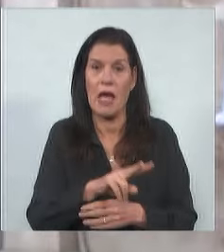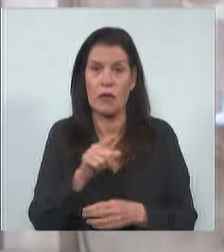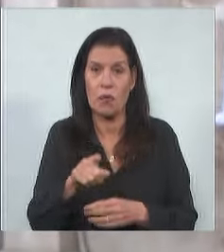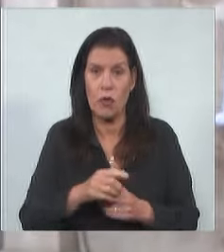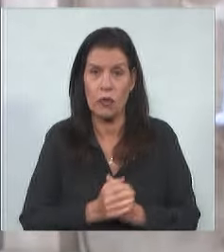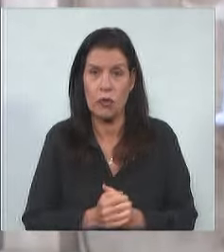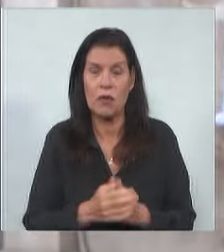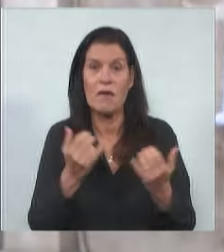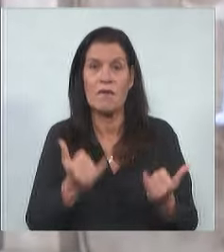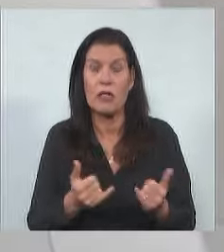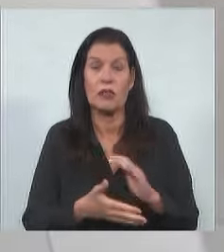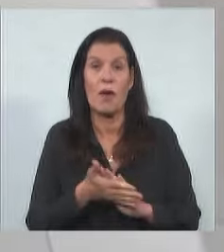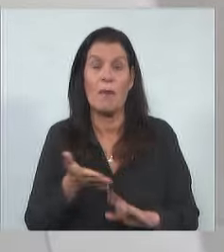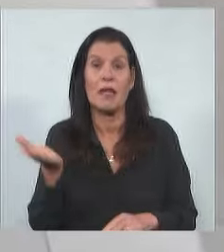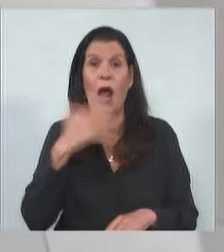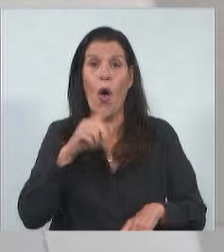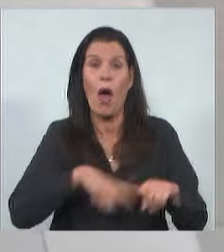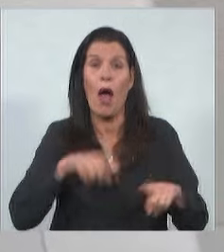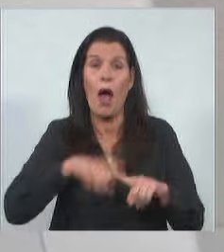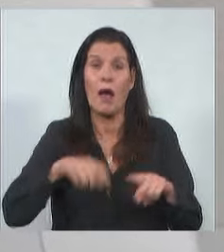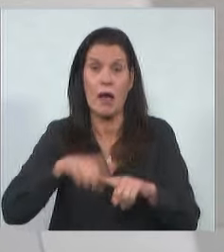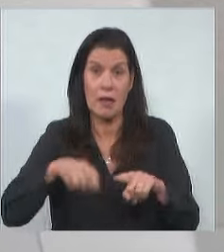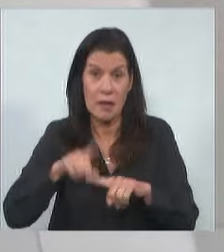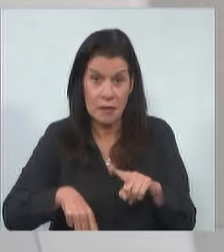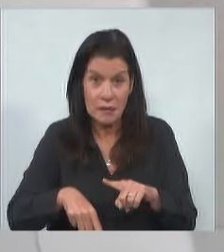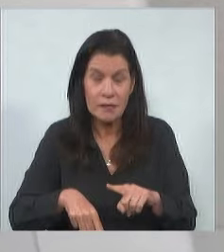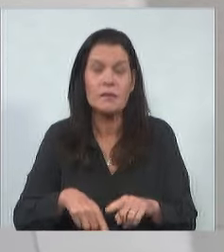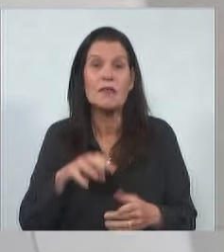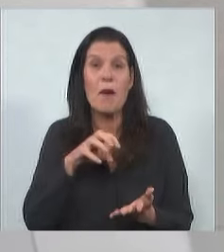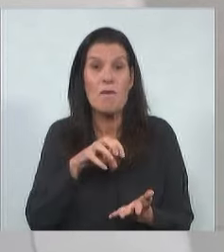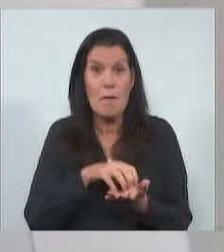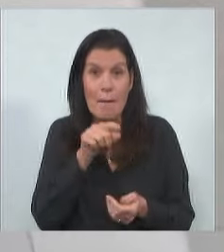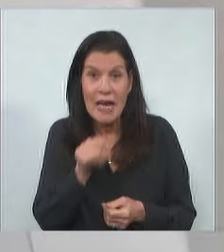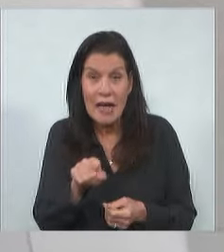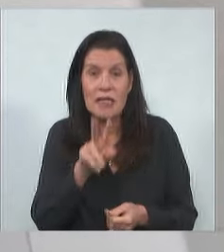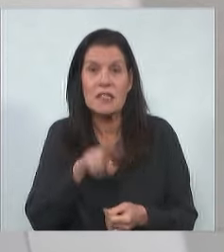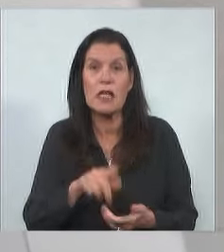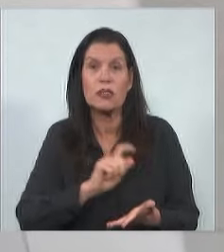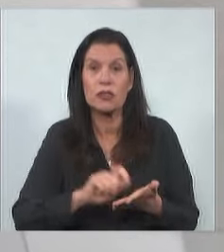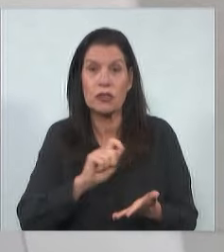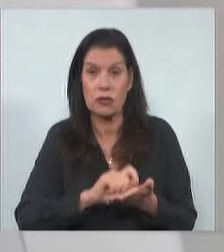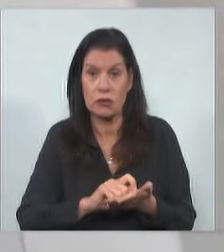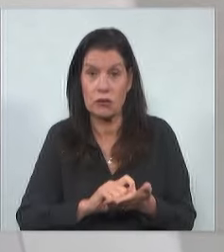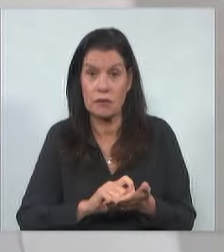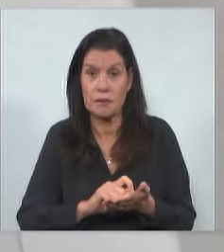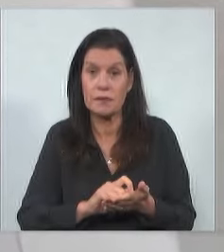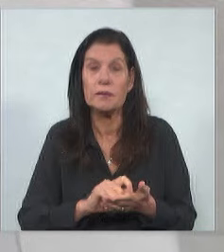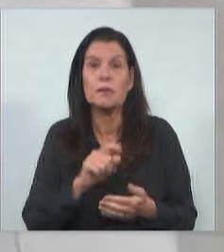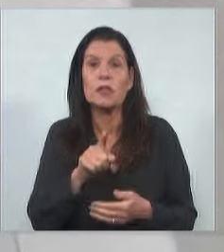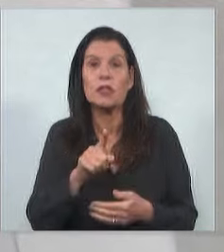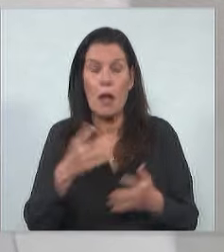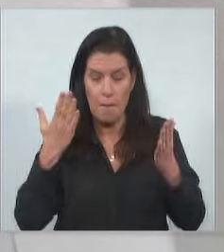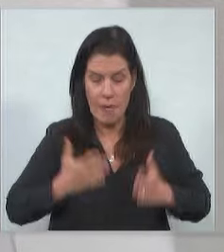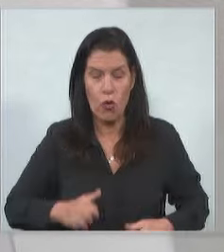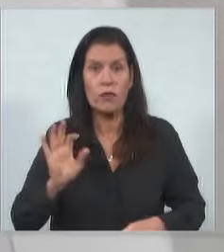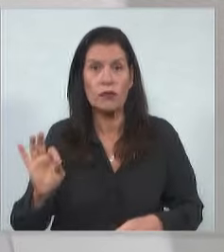שרשרת מחדלים שבמרכזה, במזכר שמחבר קוגן, נכתב שבגופו של קסטלמן לא נמצאו כליים, ולכן שוחרר לקבורה